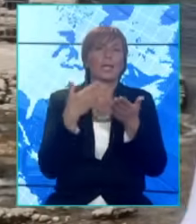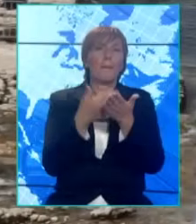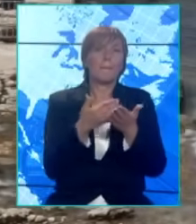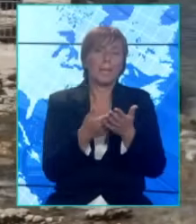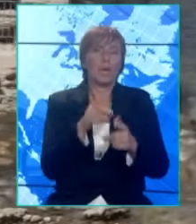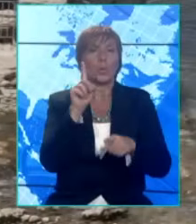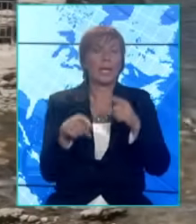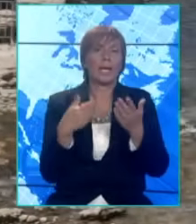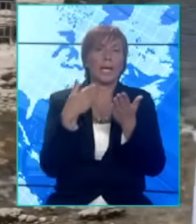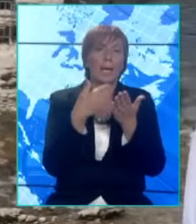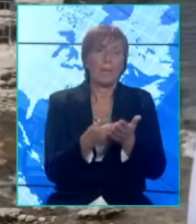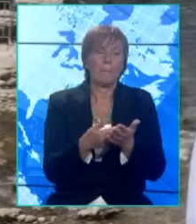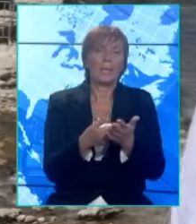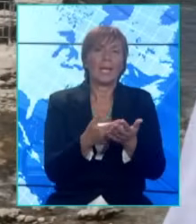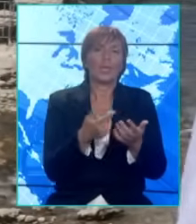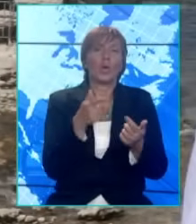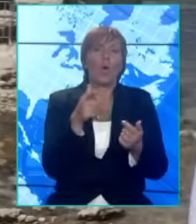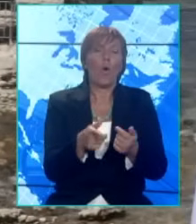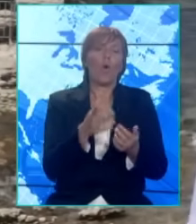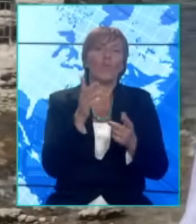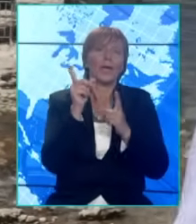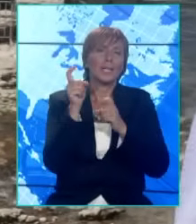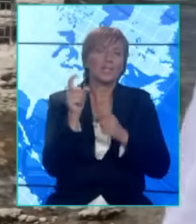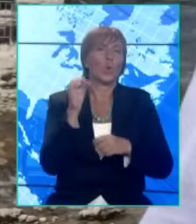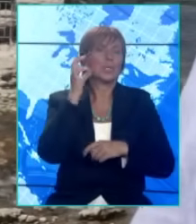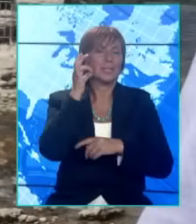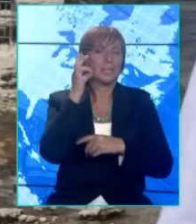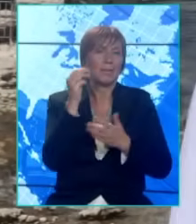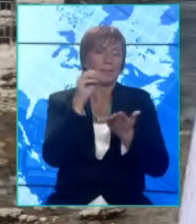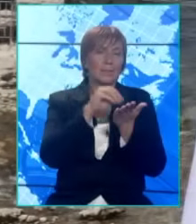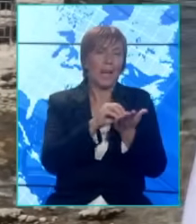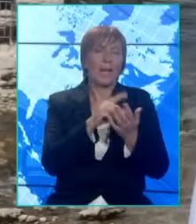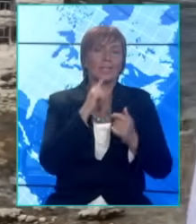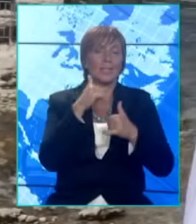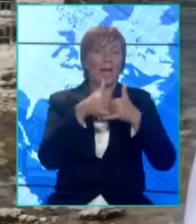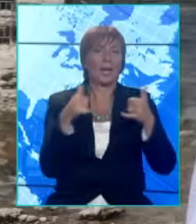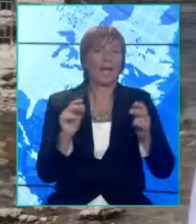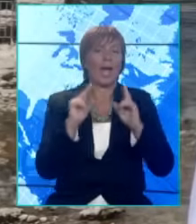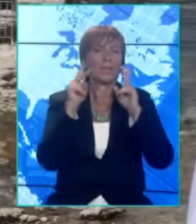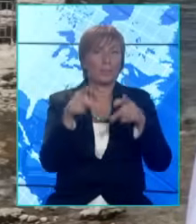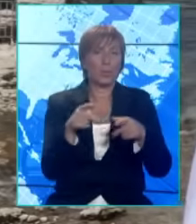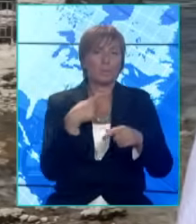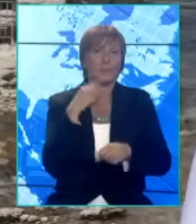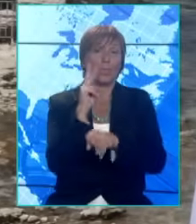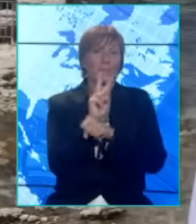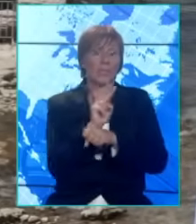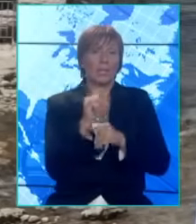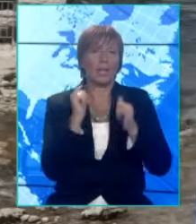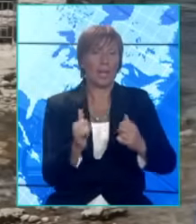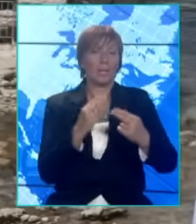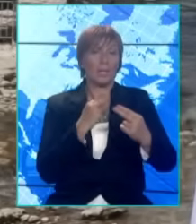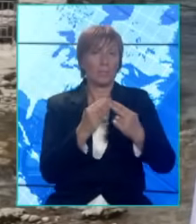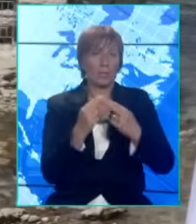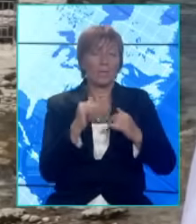nekih prijedloga najvrućeg dana, ovo je ipak istorijski dan za grad Mostar. Svjedoci smo i današnje konferencije koja je bila da je čitav